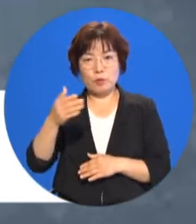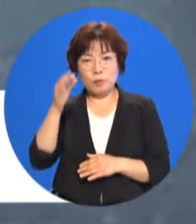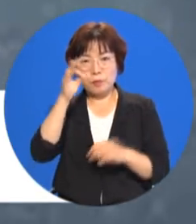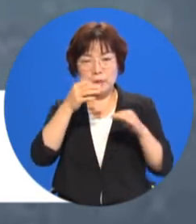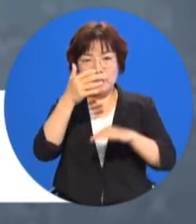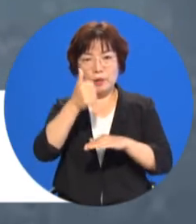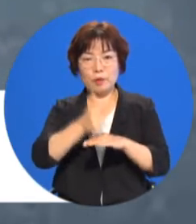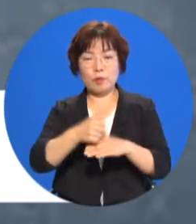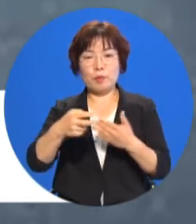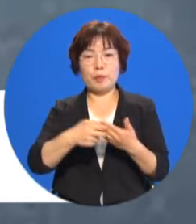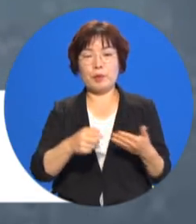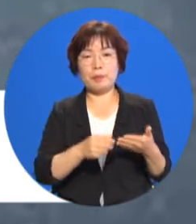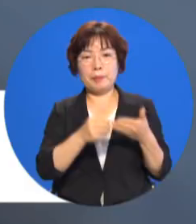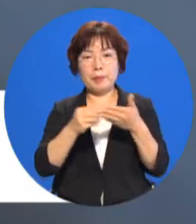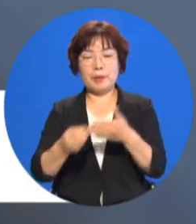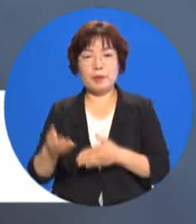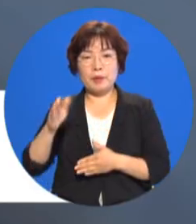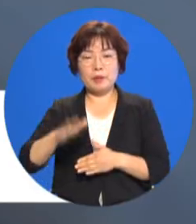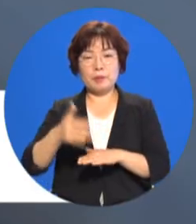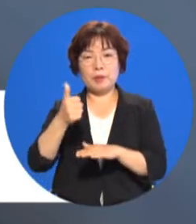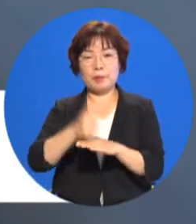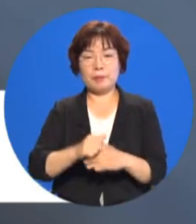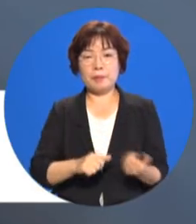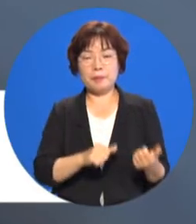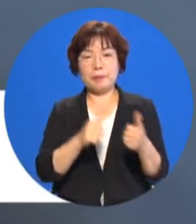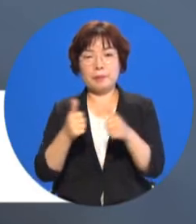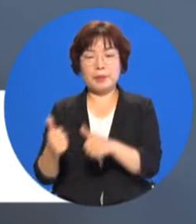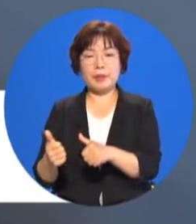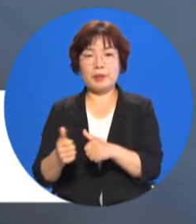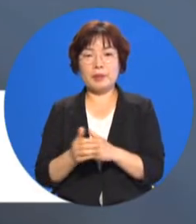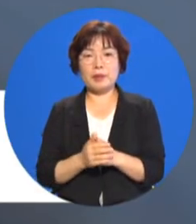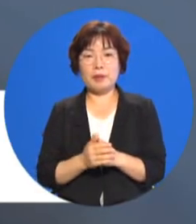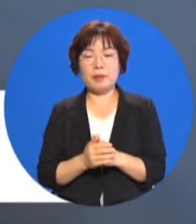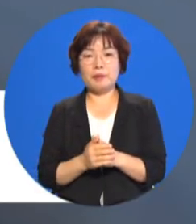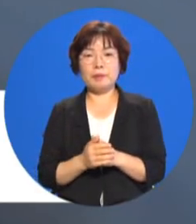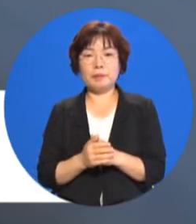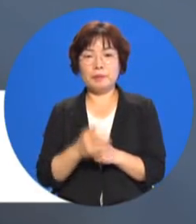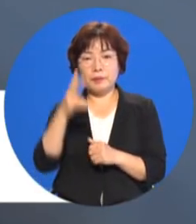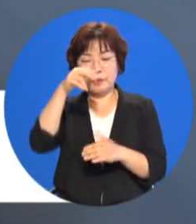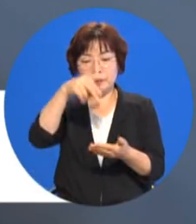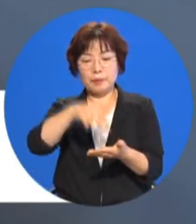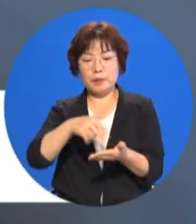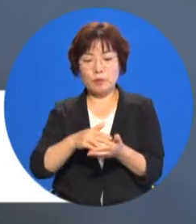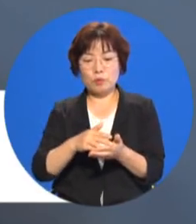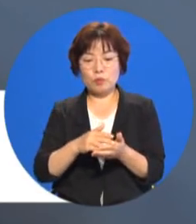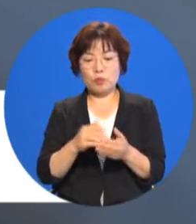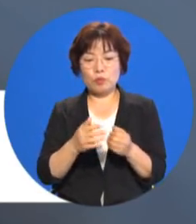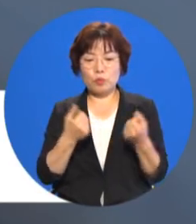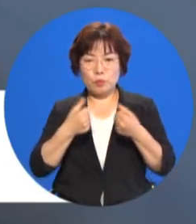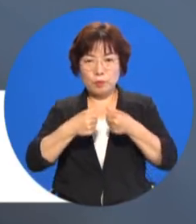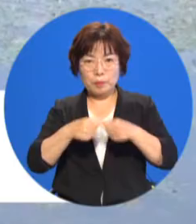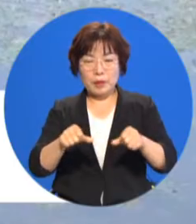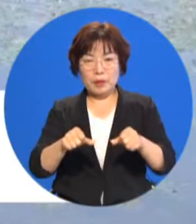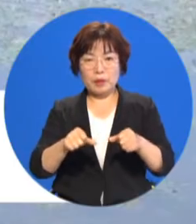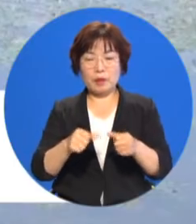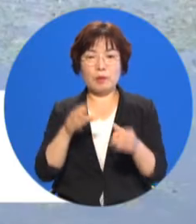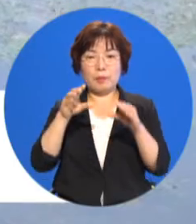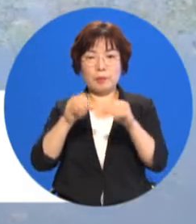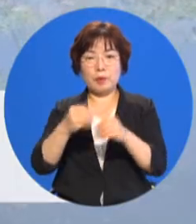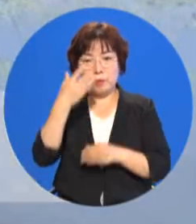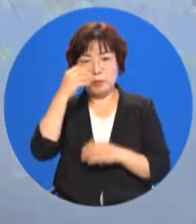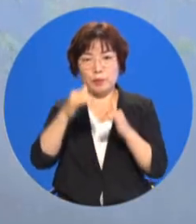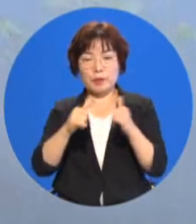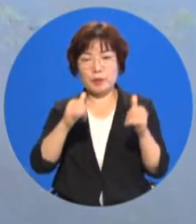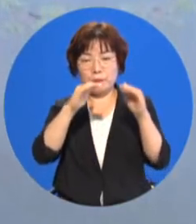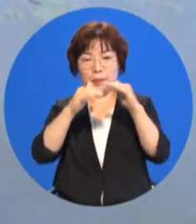수색을 하던 119 구조대에 의해 발견돼 병원으로 옮겨졌지만 숨졌습니다. 경찰은 지게차가 고장이나 멈춰 있었다는